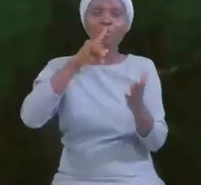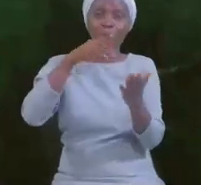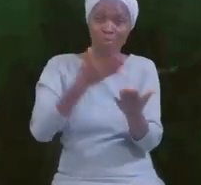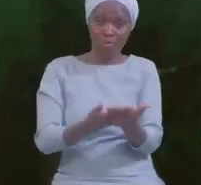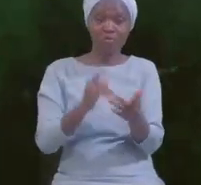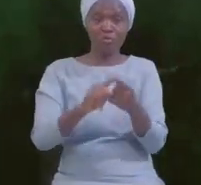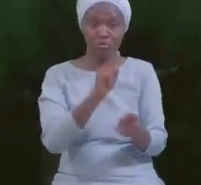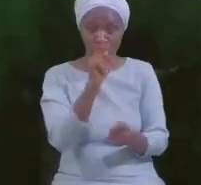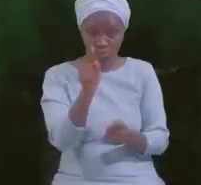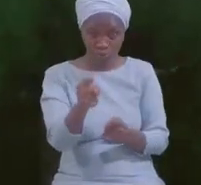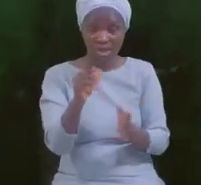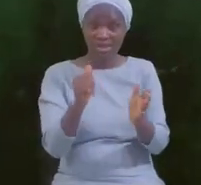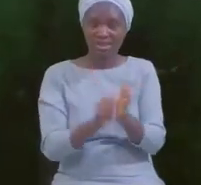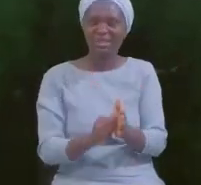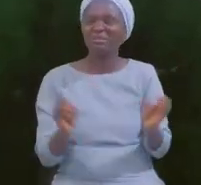que rien